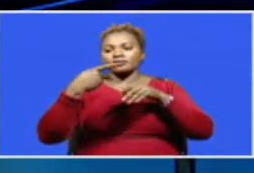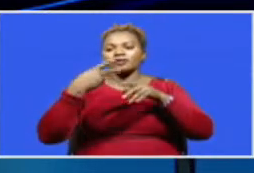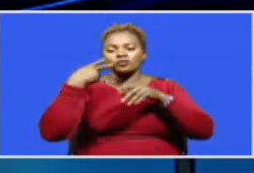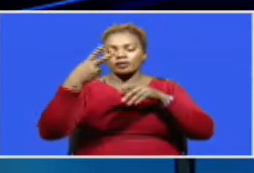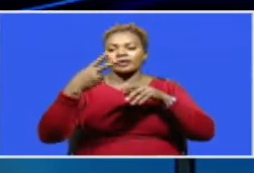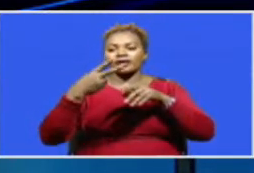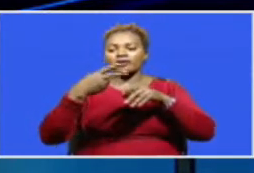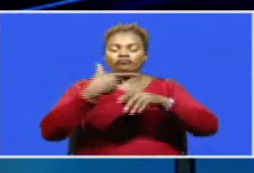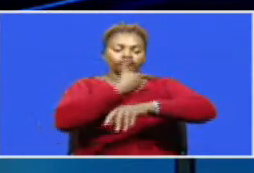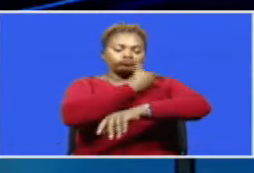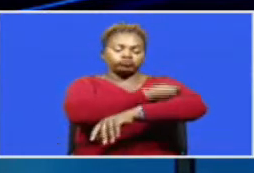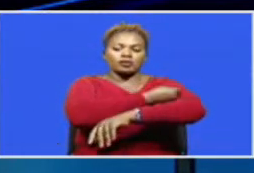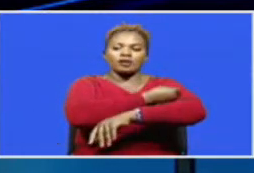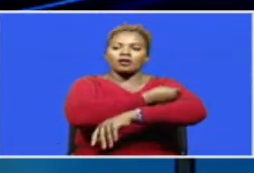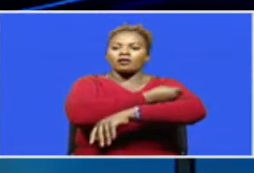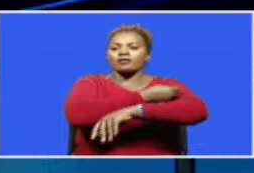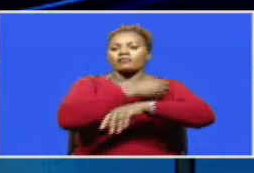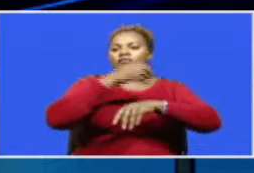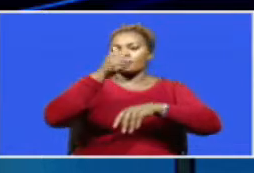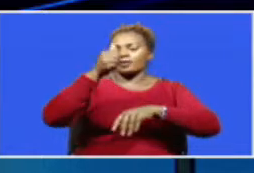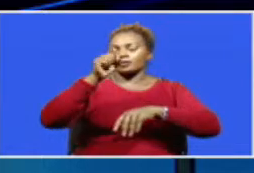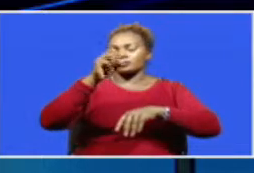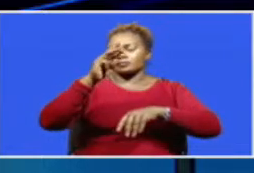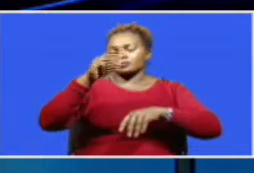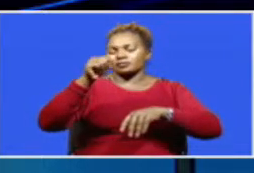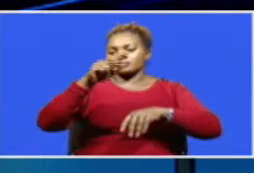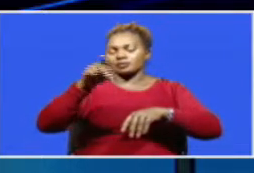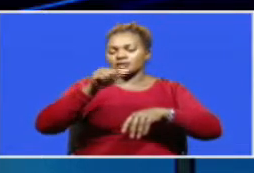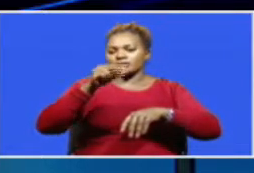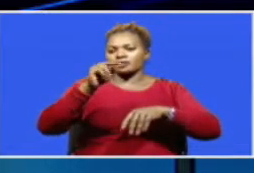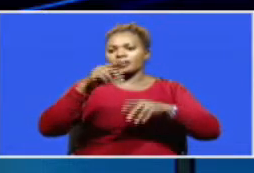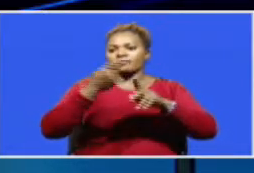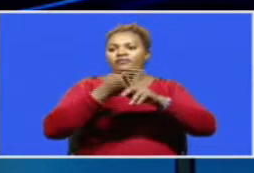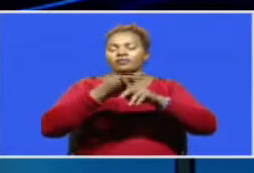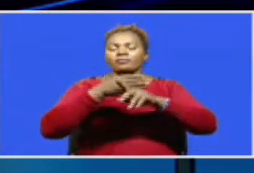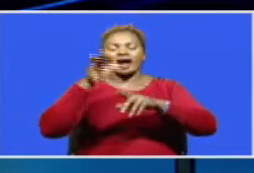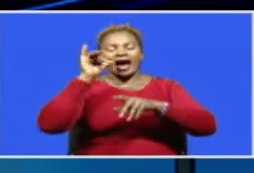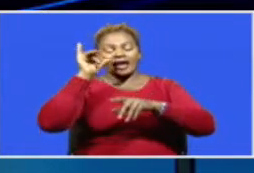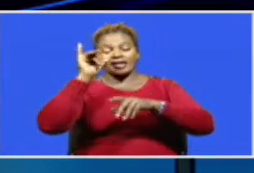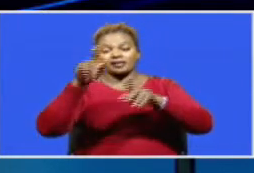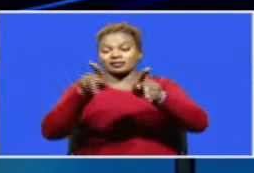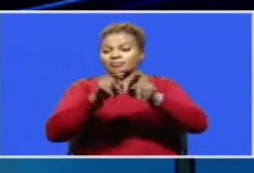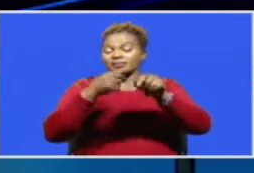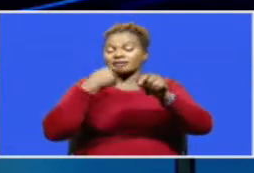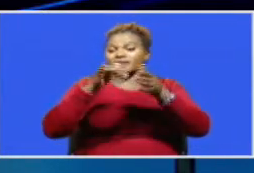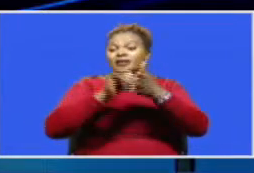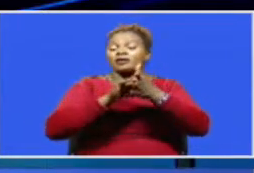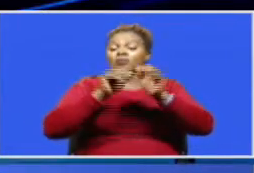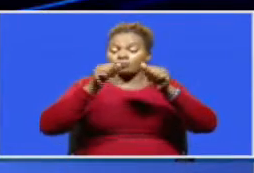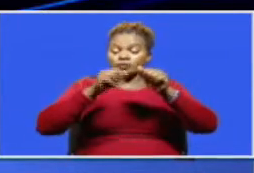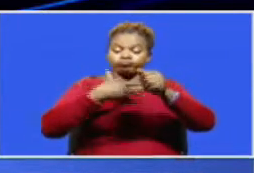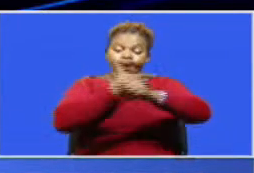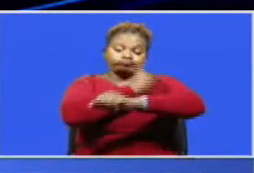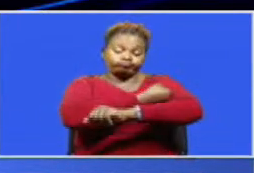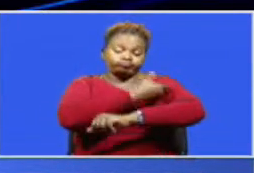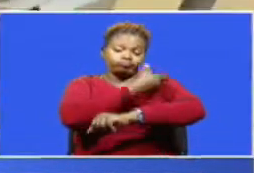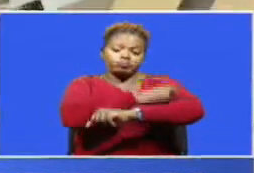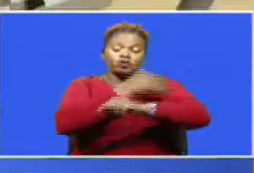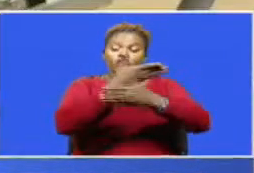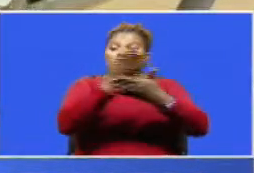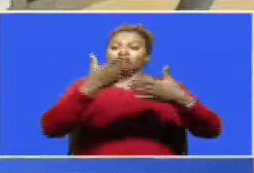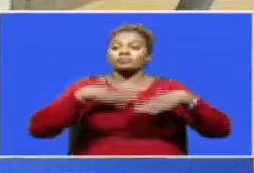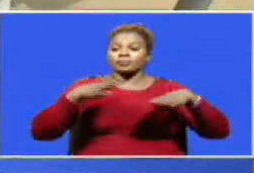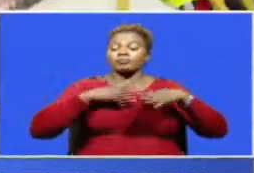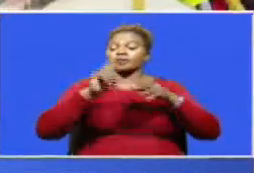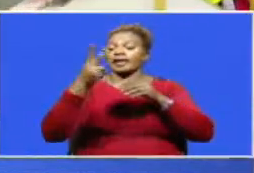1,358,200 za chanjo aina ya AstraZeneca kutoka serikali ya Canada. Dozi hizi zinapaniwa kuwapa chanjo wale wanaohitaji